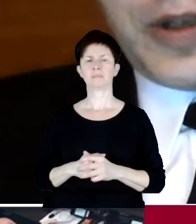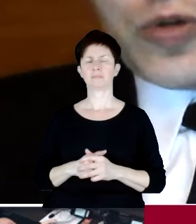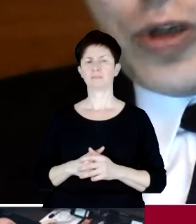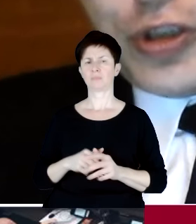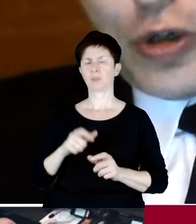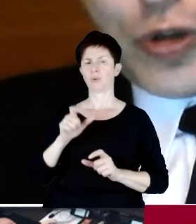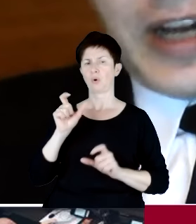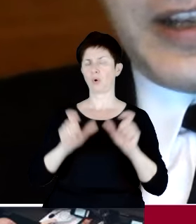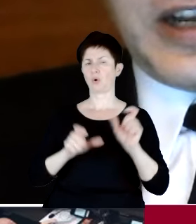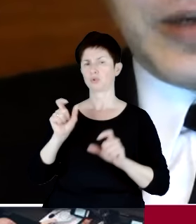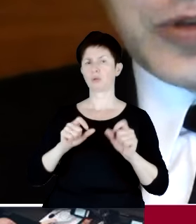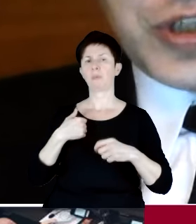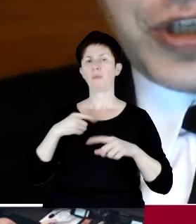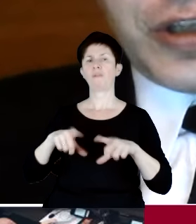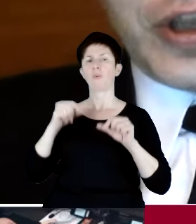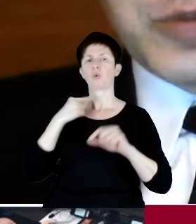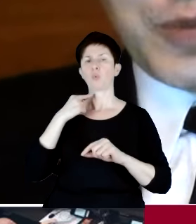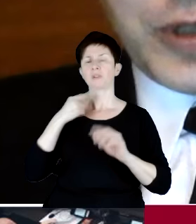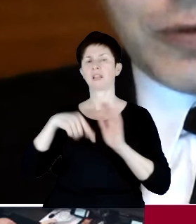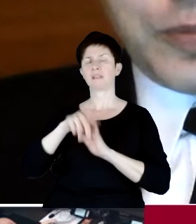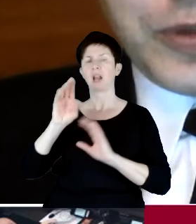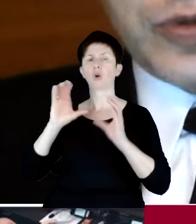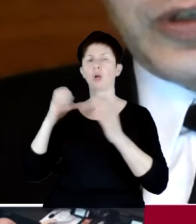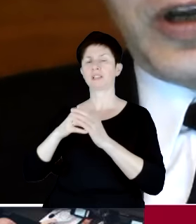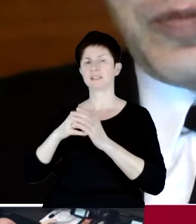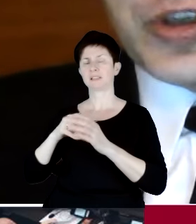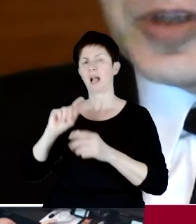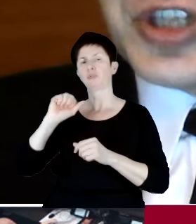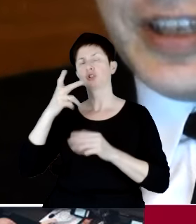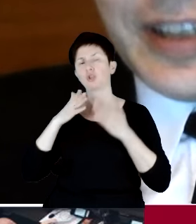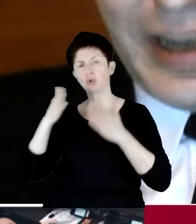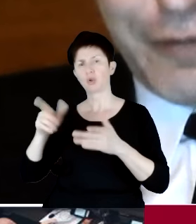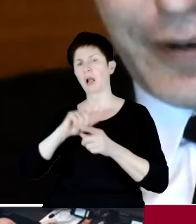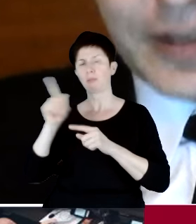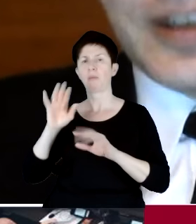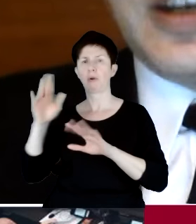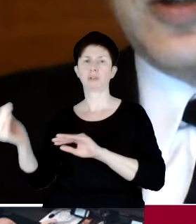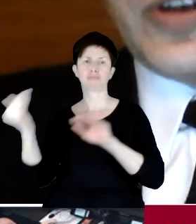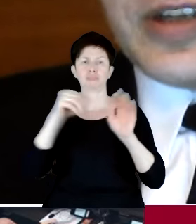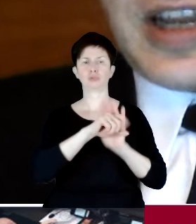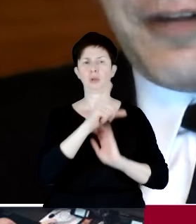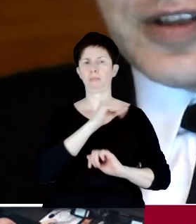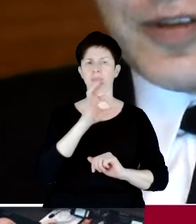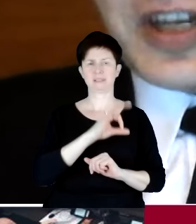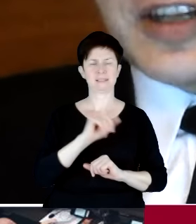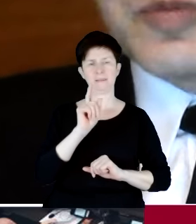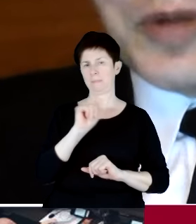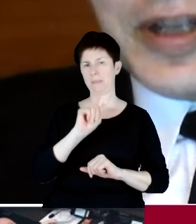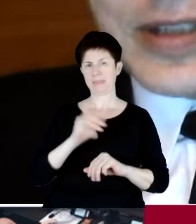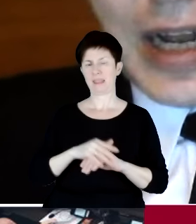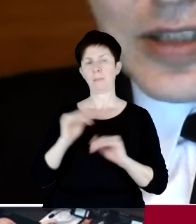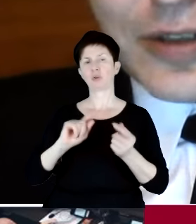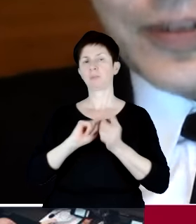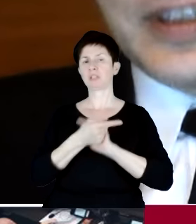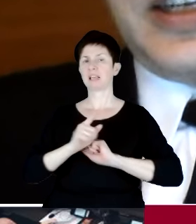Obywatelskiej, którzy będą czuli się oszukani albo trzeciej drogi, przepłyną do PiS-u. Tylko może być inny efekt. To jest efekt związany